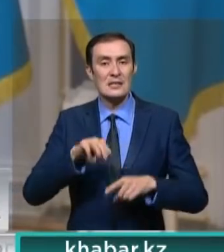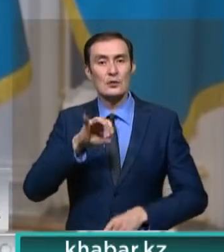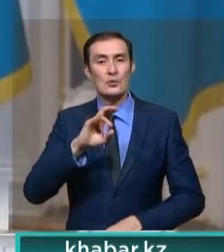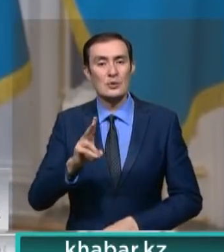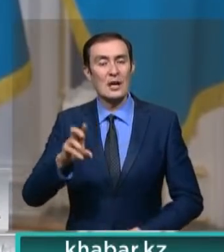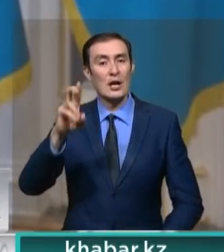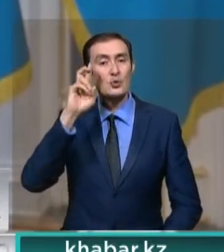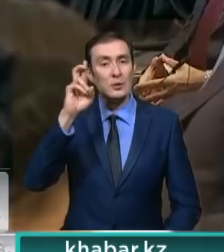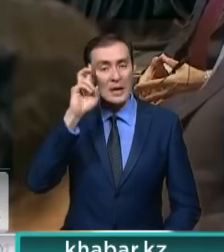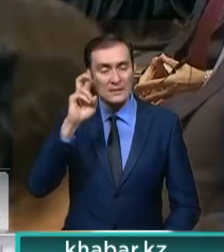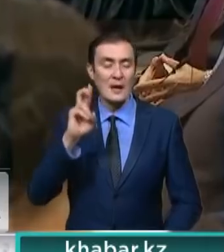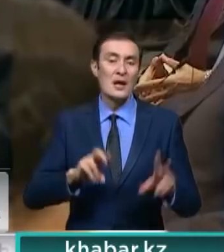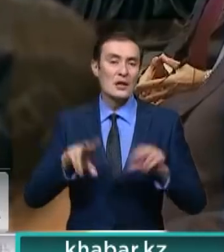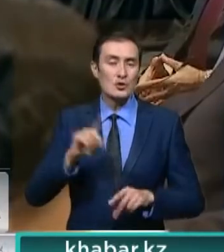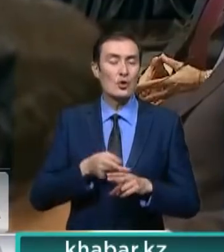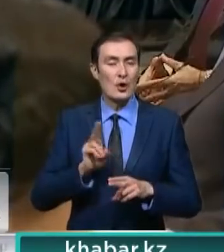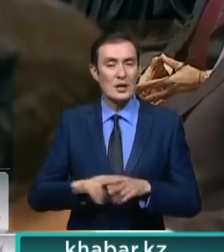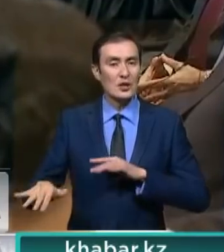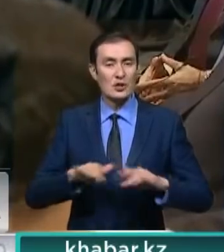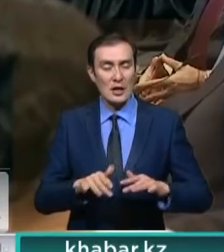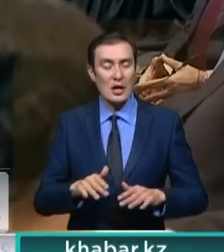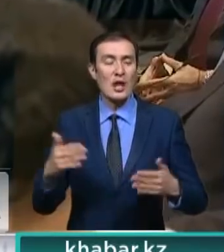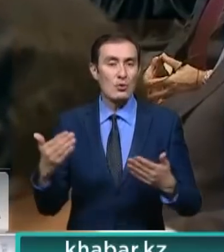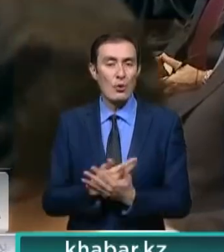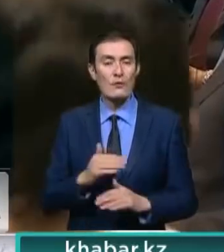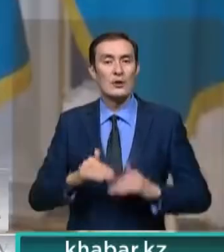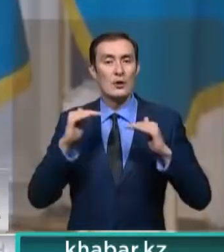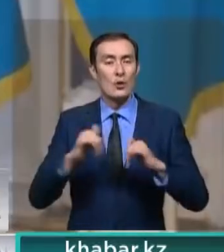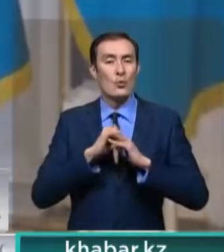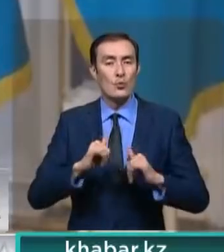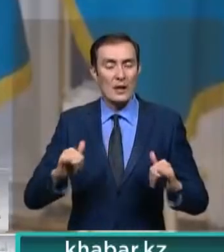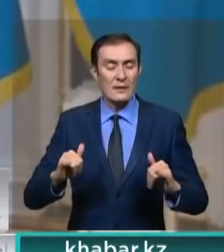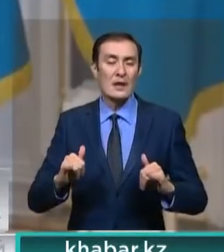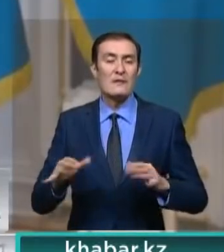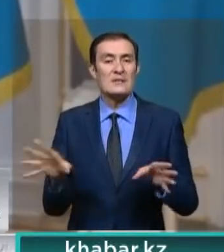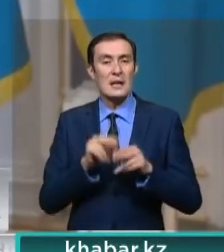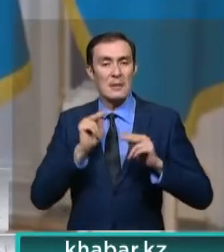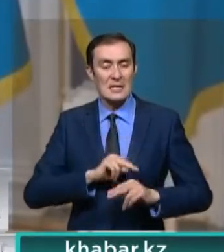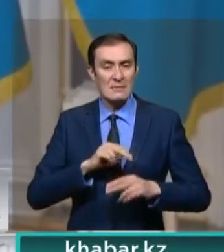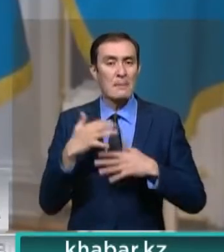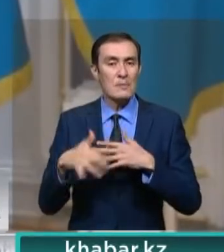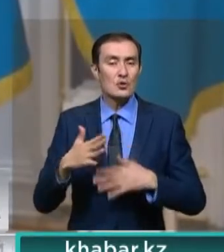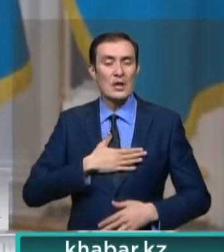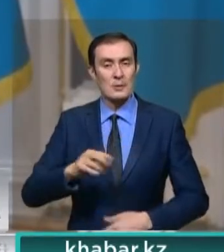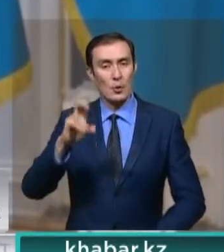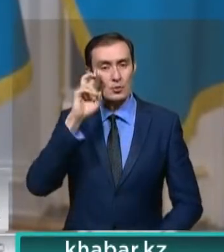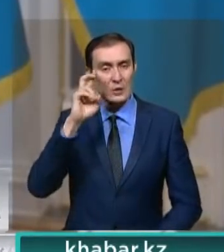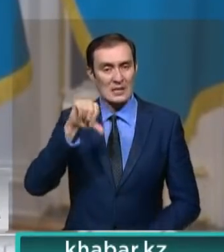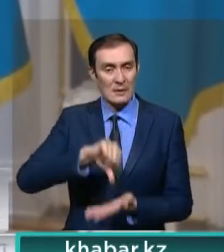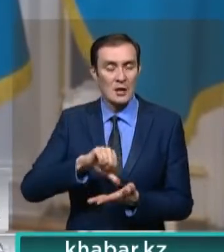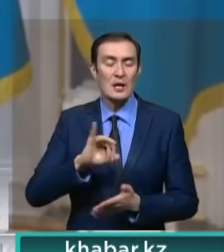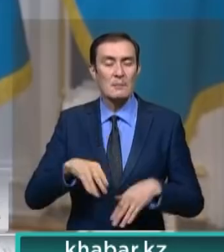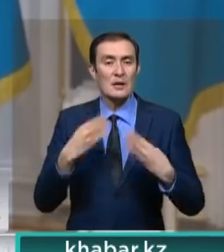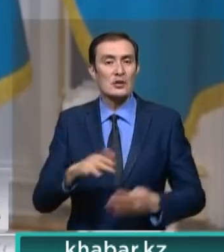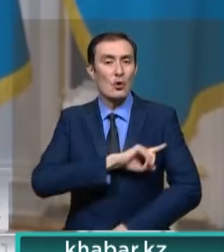тюркских государств». Надеемся, что этот шаг выведет на новый уровень продвижения взаимодействия между нашими странами и